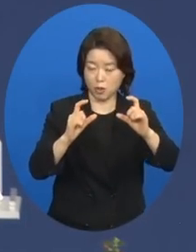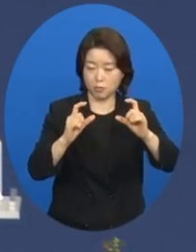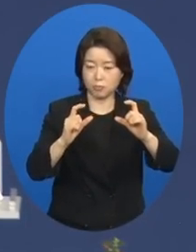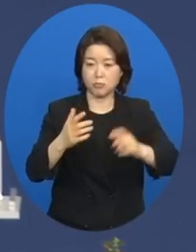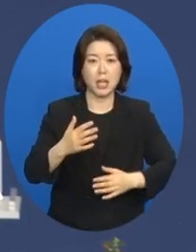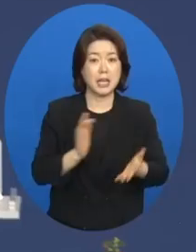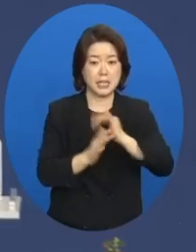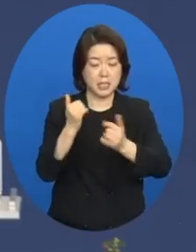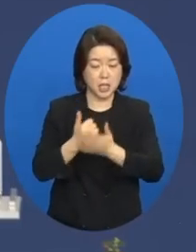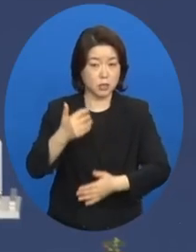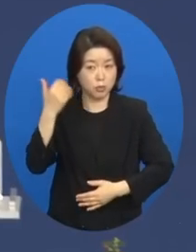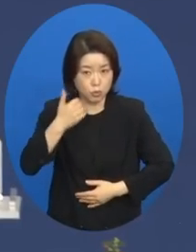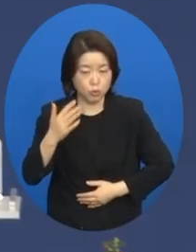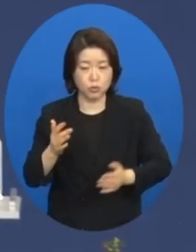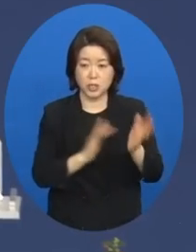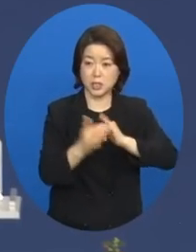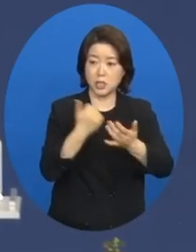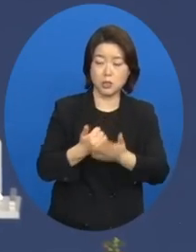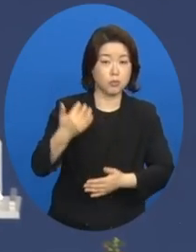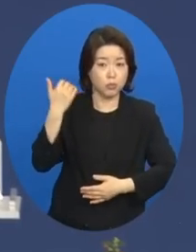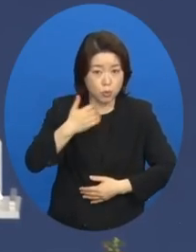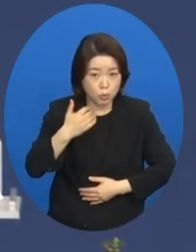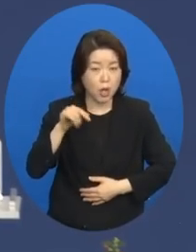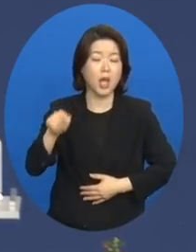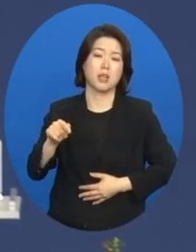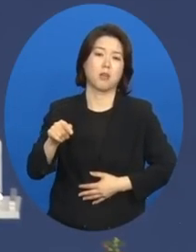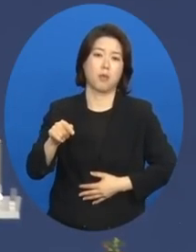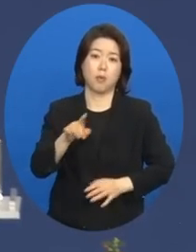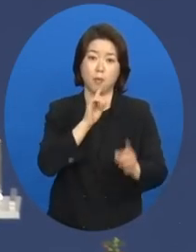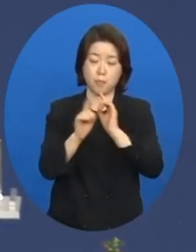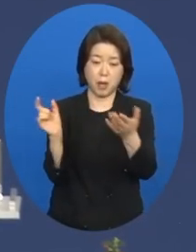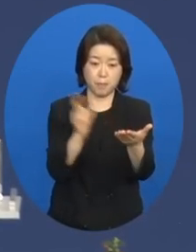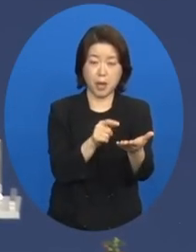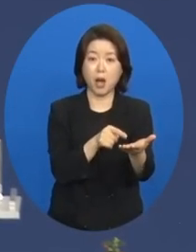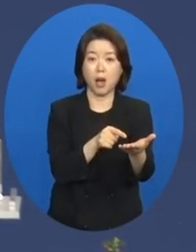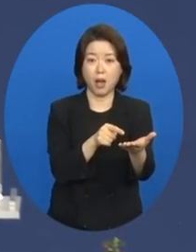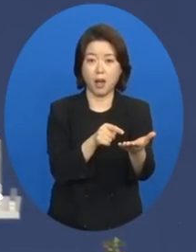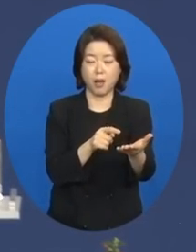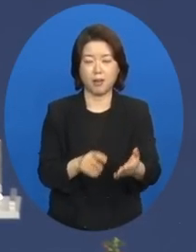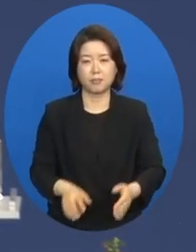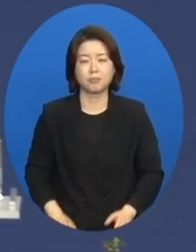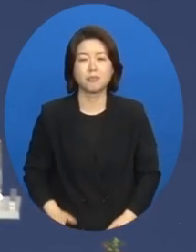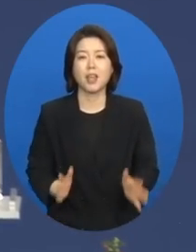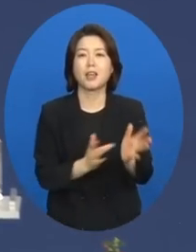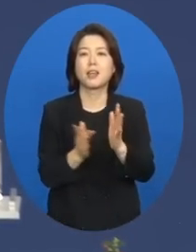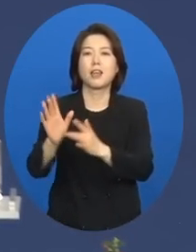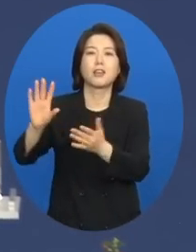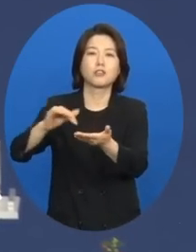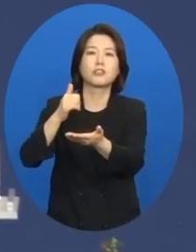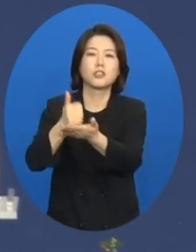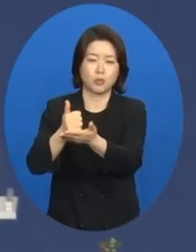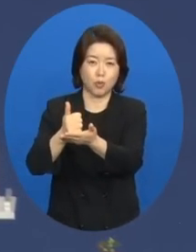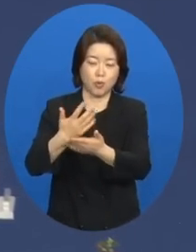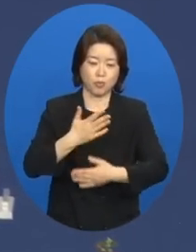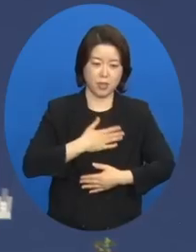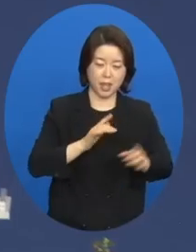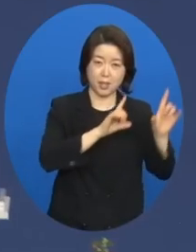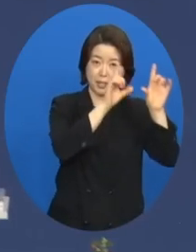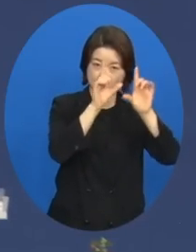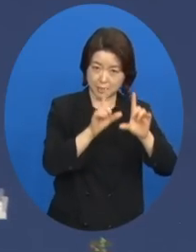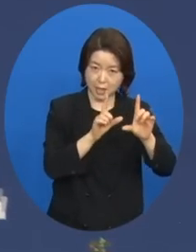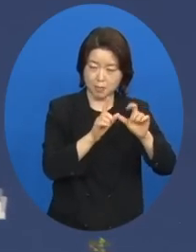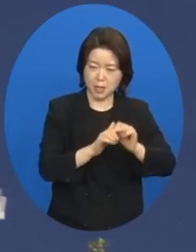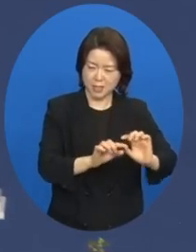분이야, 예수님은 이런 분이야, 이렇게 말씀한 그걸로만 할 때 예수 그리스도야말로 내 삶에